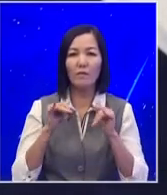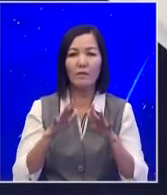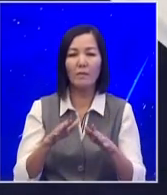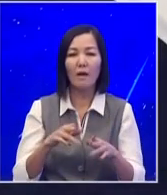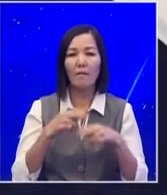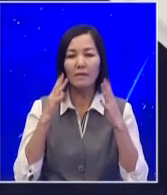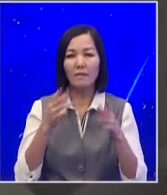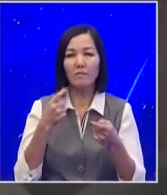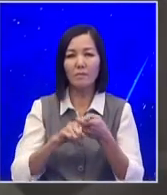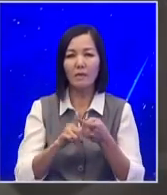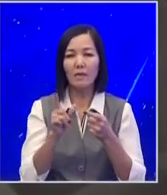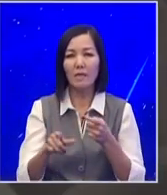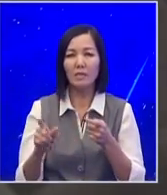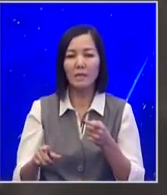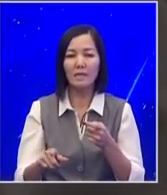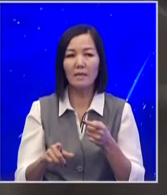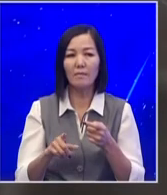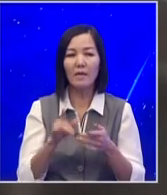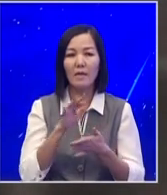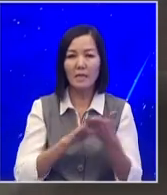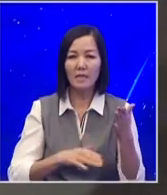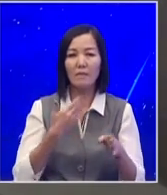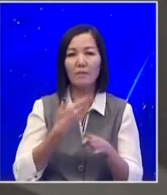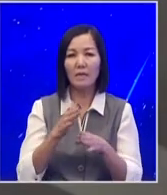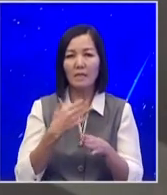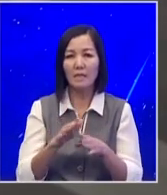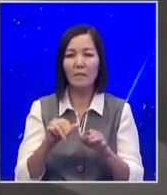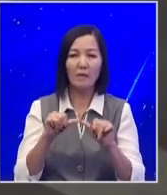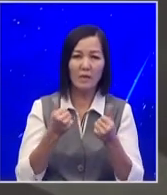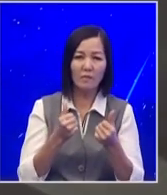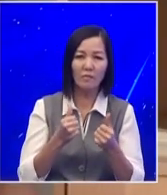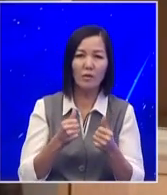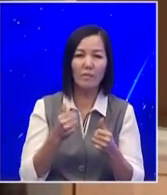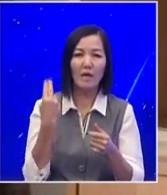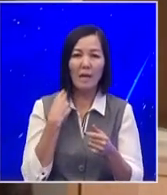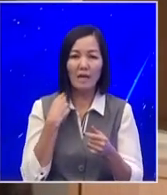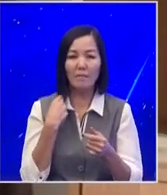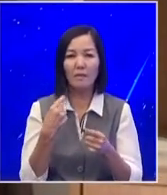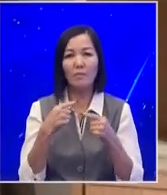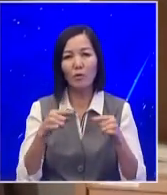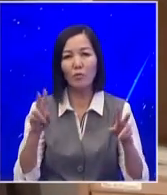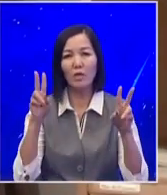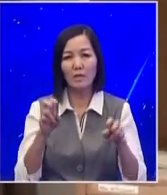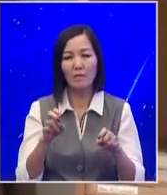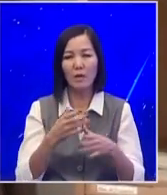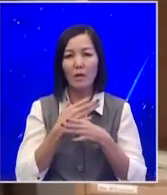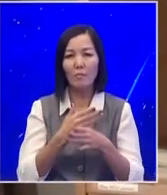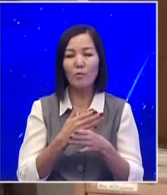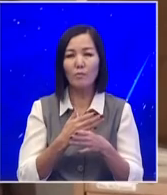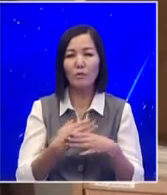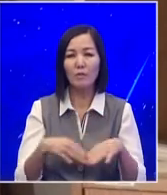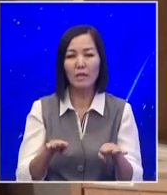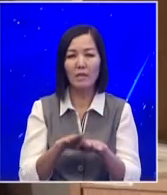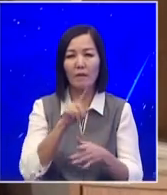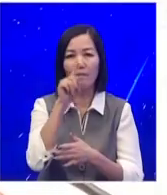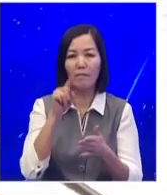основном они связаны с гражданскими исками, кредитами, бракоразводным процессом, алиментами и так далее. Оказать помощь в решении подобных